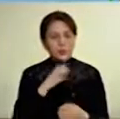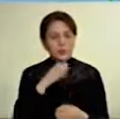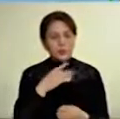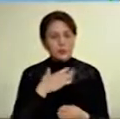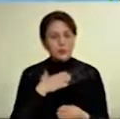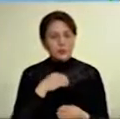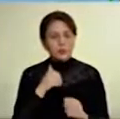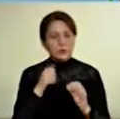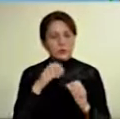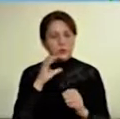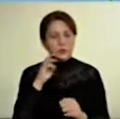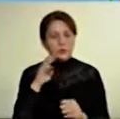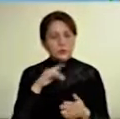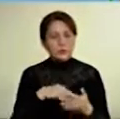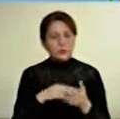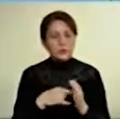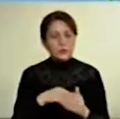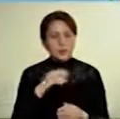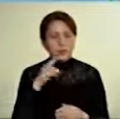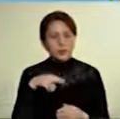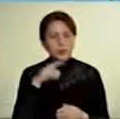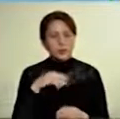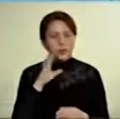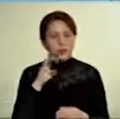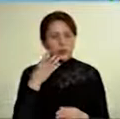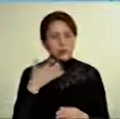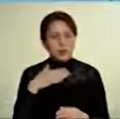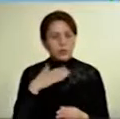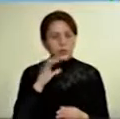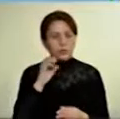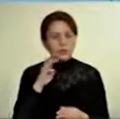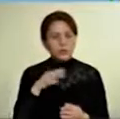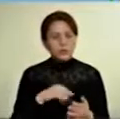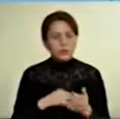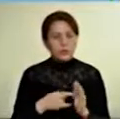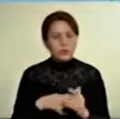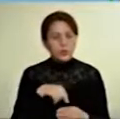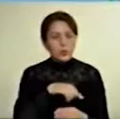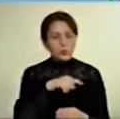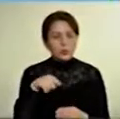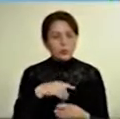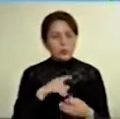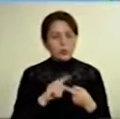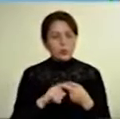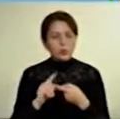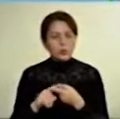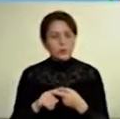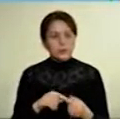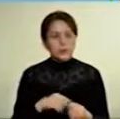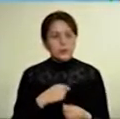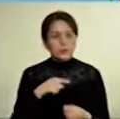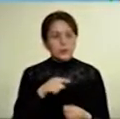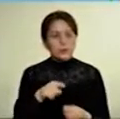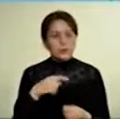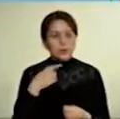bizda 600 santimetr kvadrat, D esa 450 santimetr kvadrat. Ularni qo'shganimizda esa